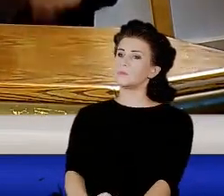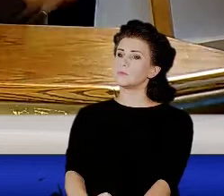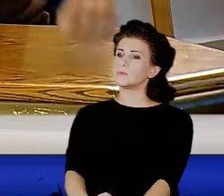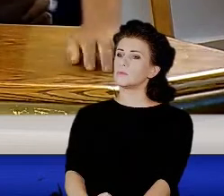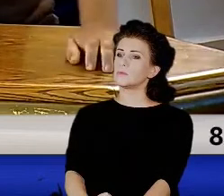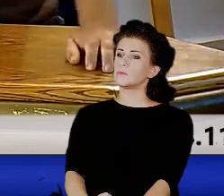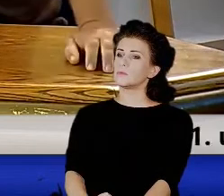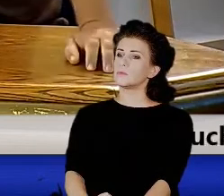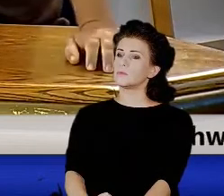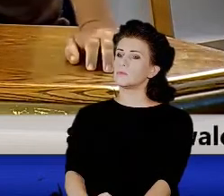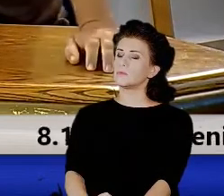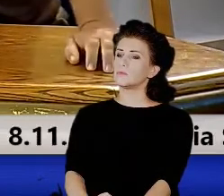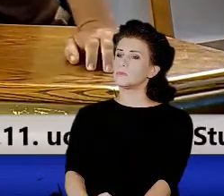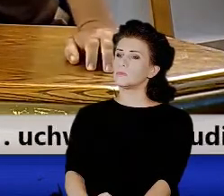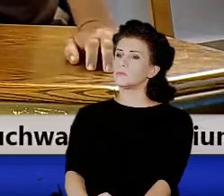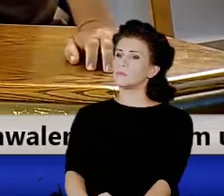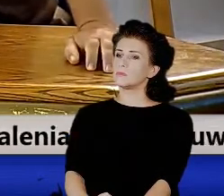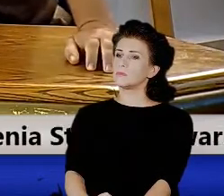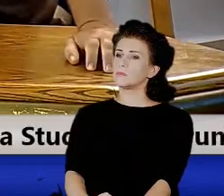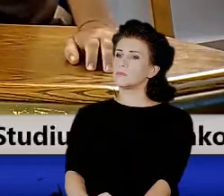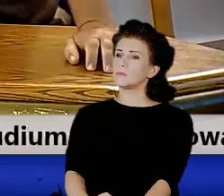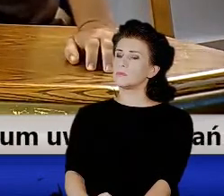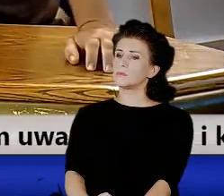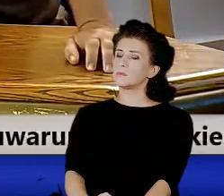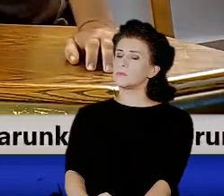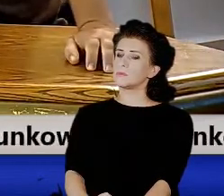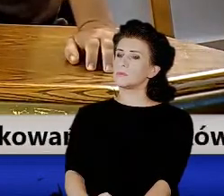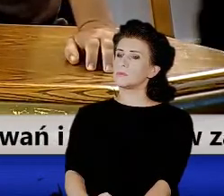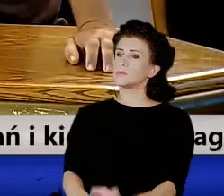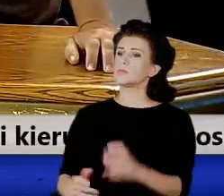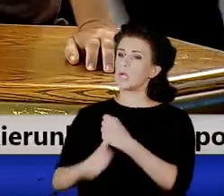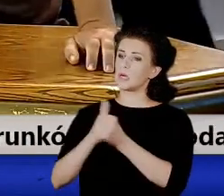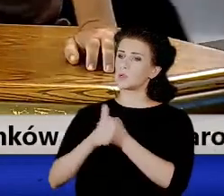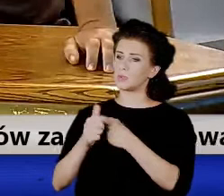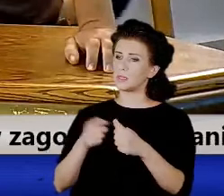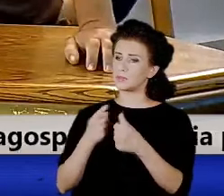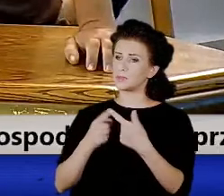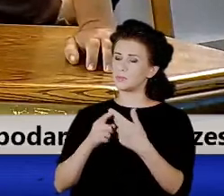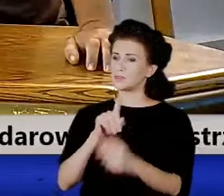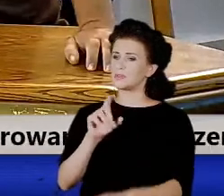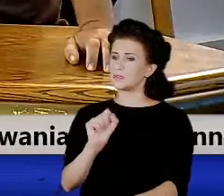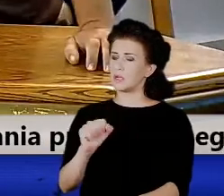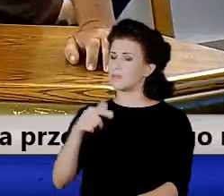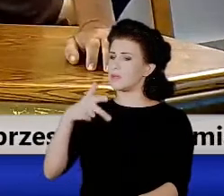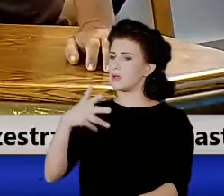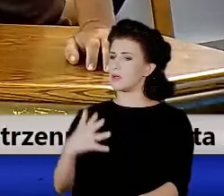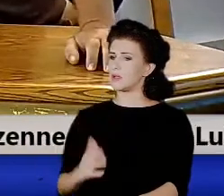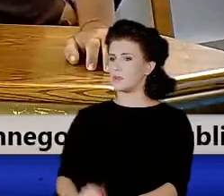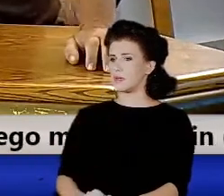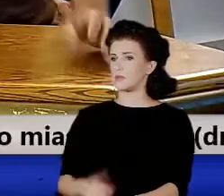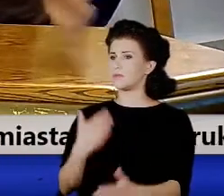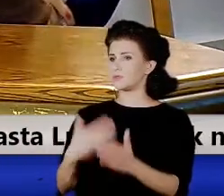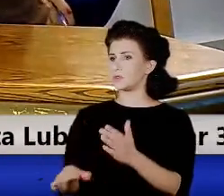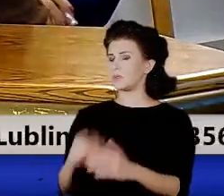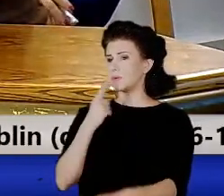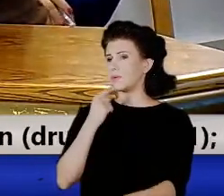Więc liczę naprawdę, tutaj argumentów merytorycznych padło już wiele. Trochę szkoda, że państwo tak mało licznie brali